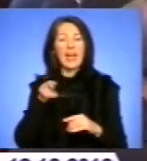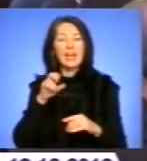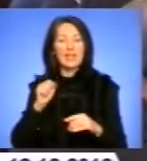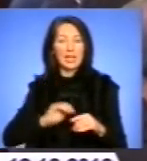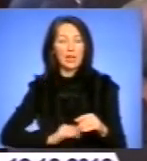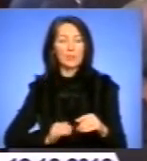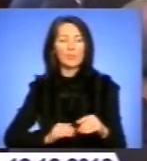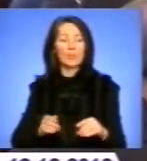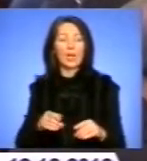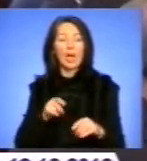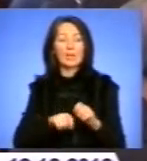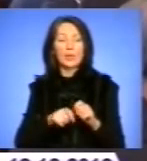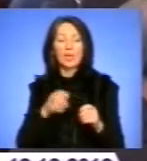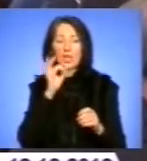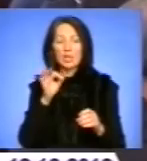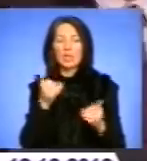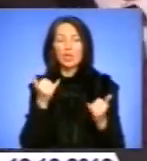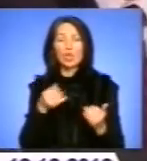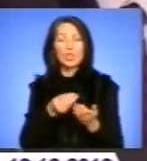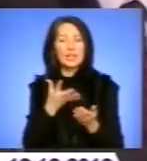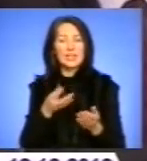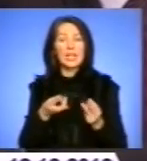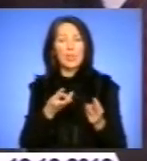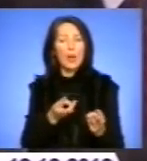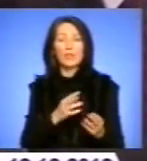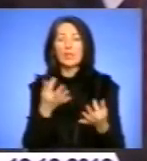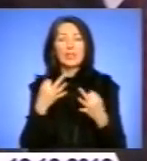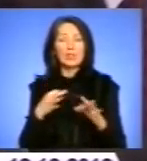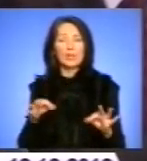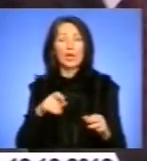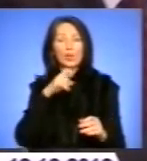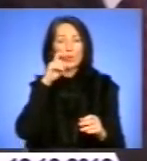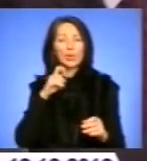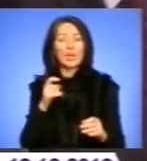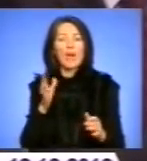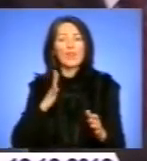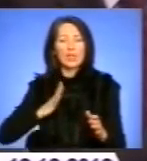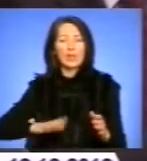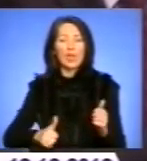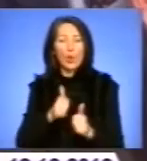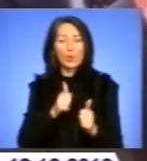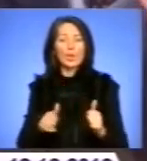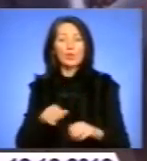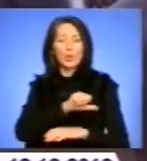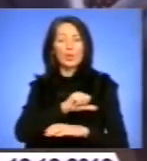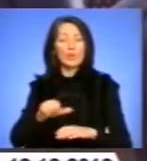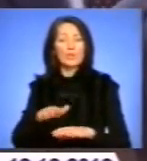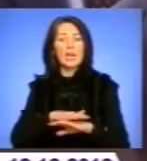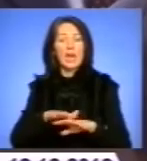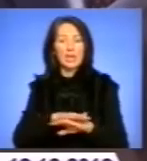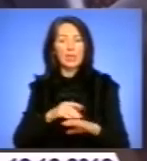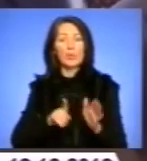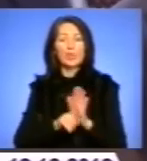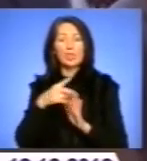зауважили, нинішні ціни на паливо не дозволяють вітчизняним підприємствам витримувати конкуренцію на зовнішніх ринках. І починаючи з